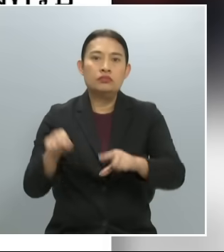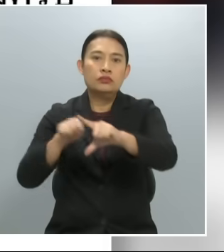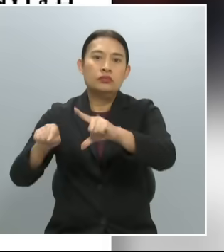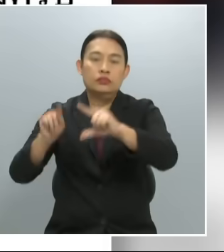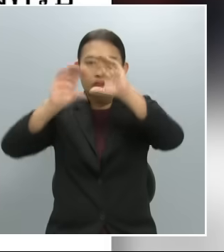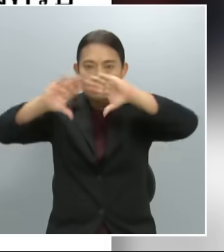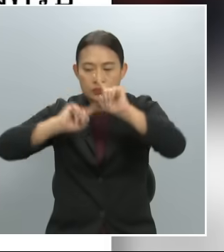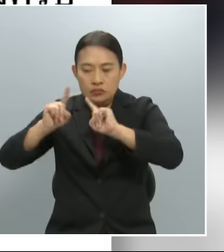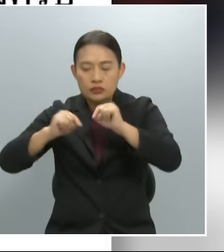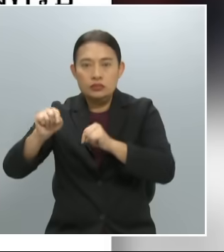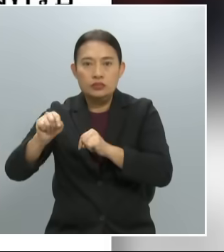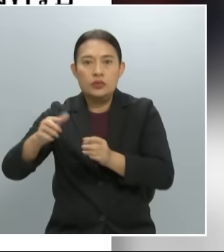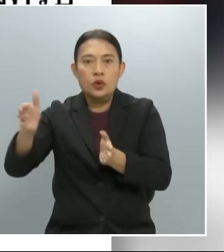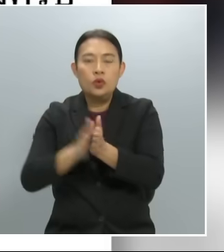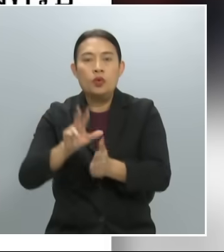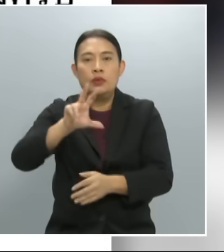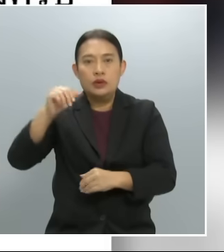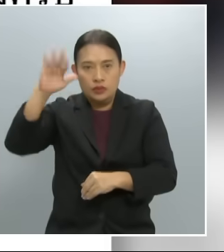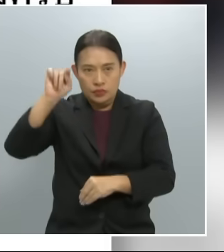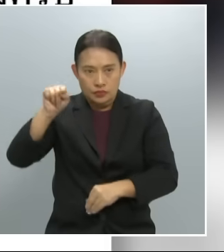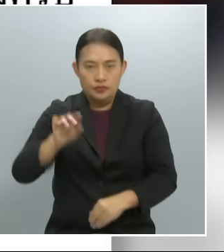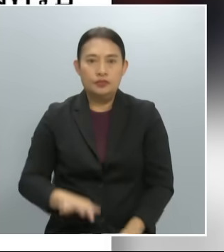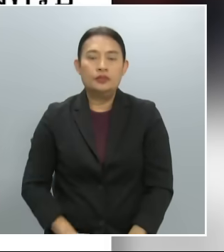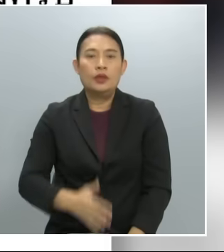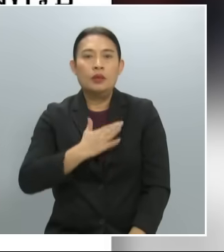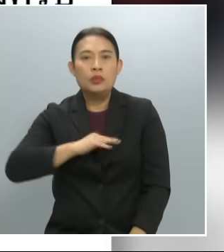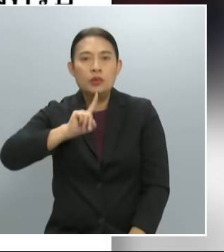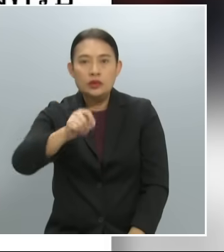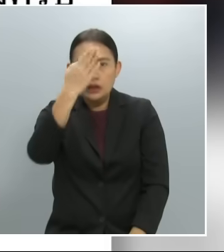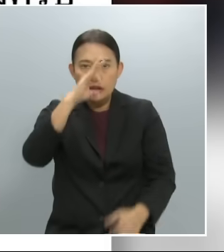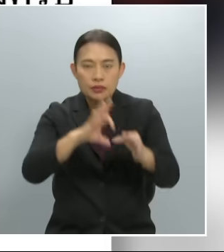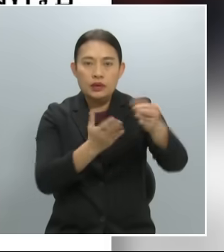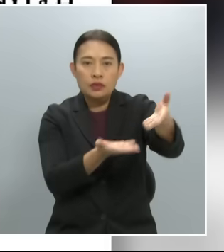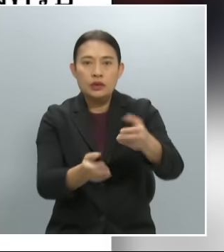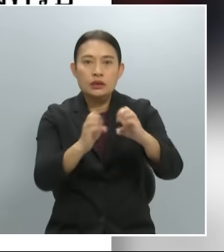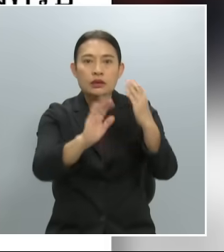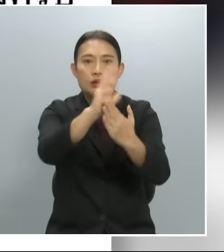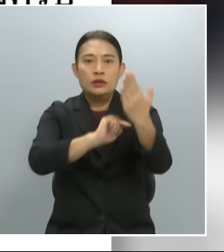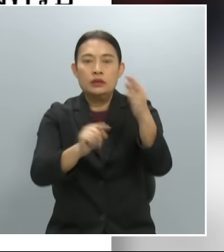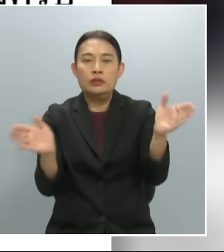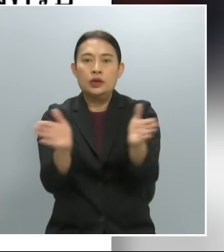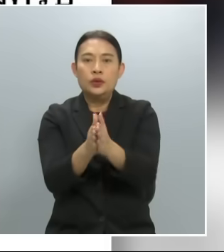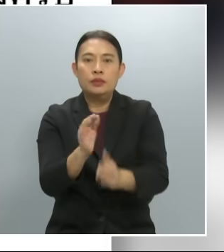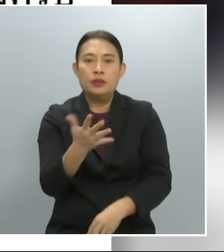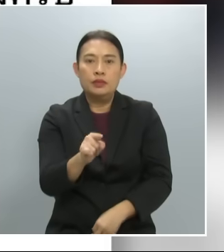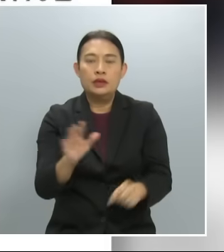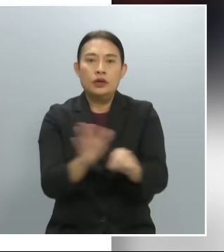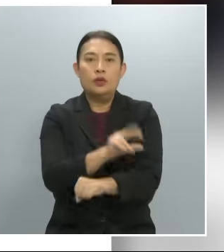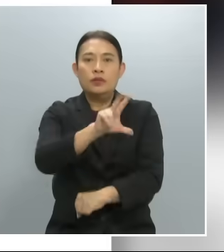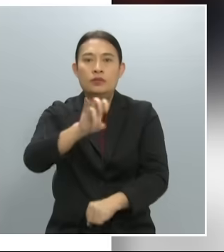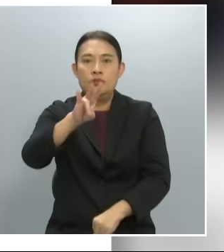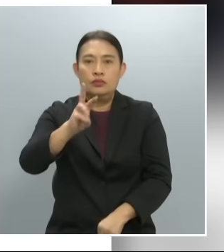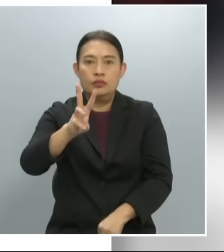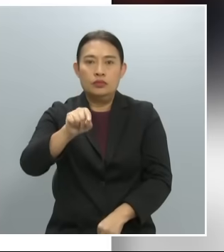ยกับผมว่ารวมเสียงได้300กว่าผมก็ถามว่าทำไมไม่เชิญภูมิใจไทยร่วมรัฐบาลจะได้มีเสียงครบ376ไม่ต้องพึ่งส